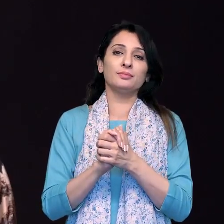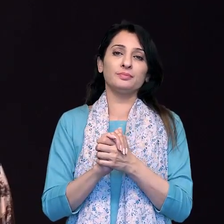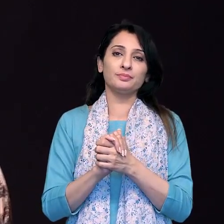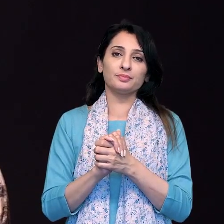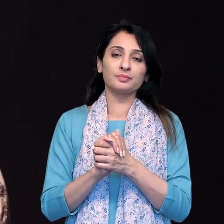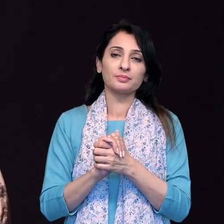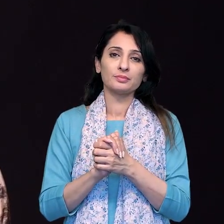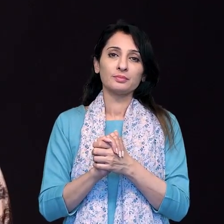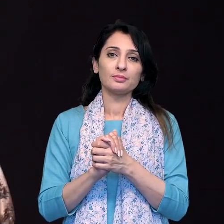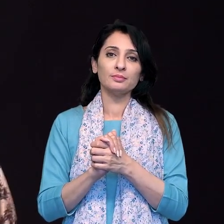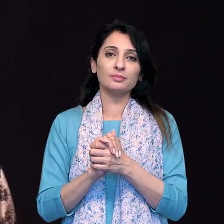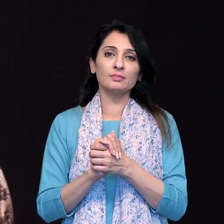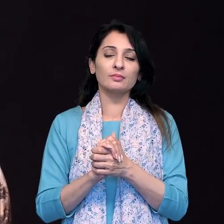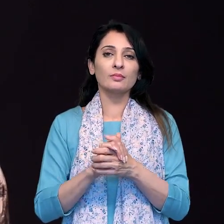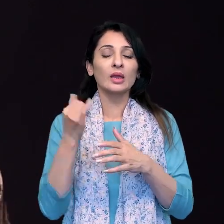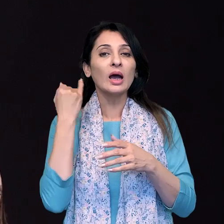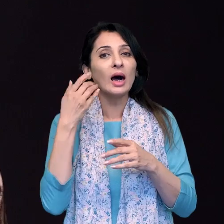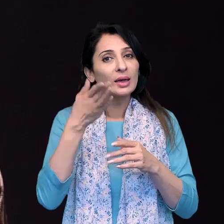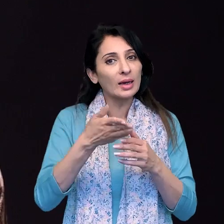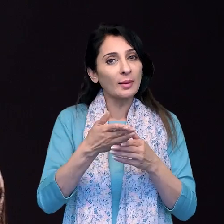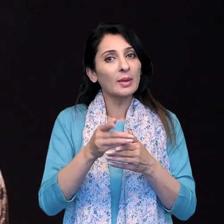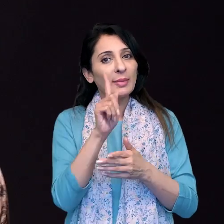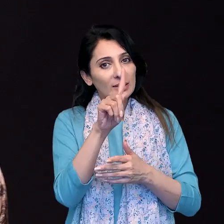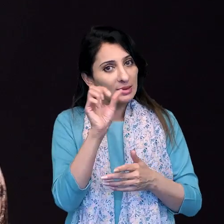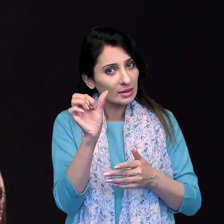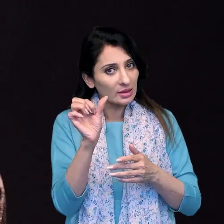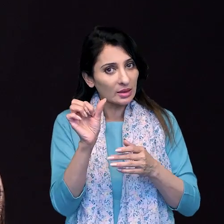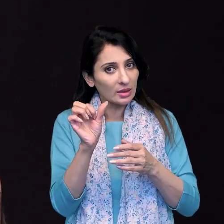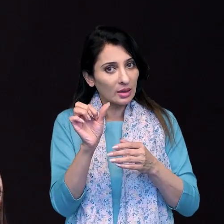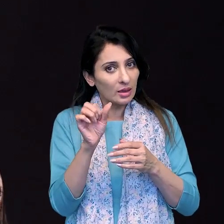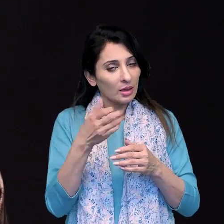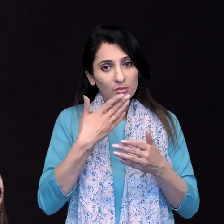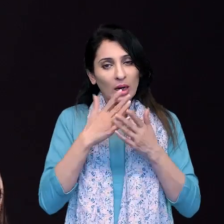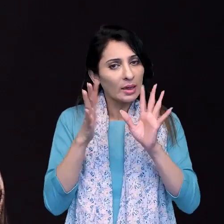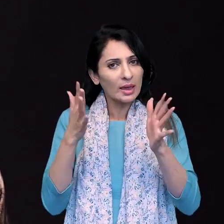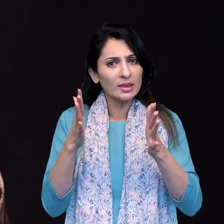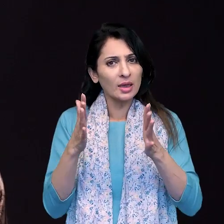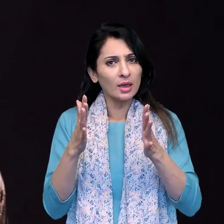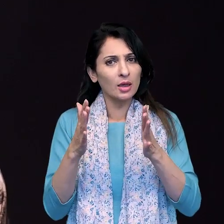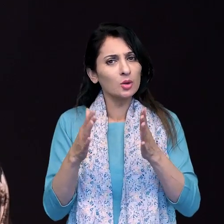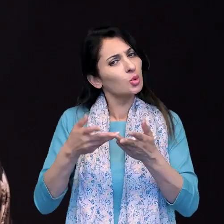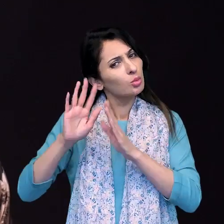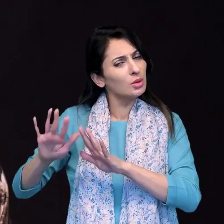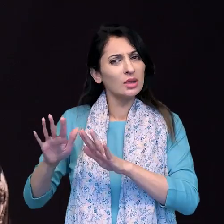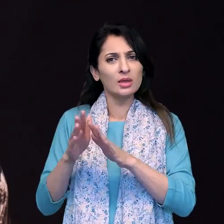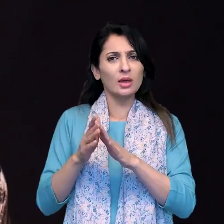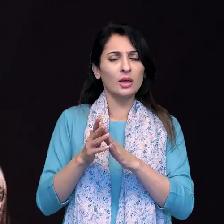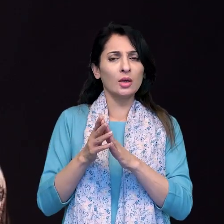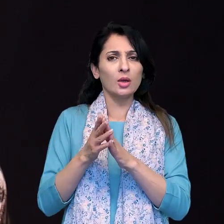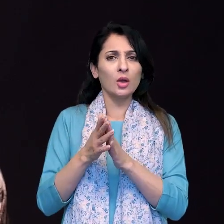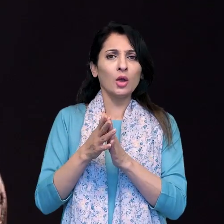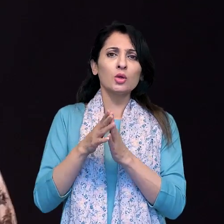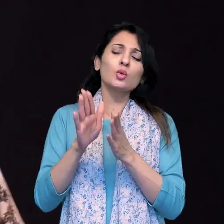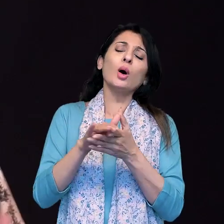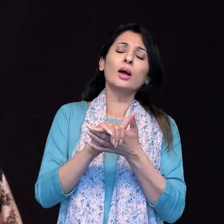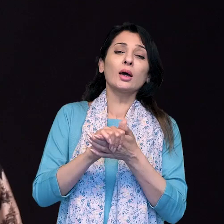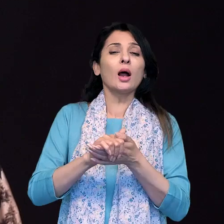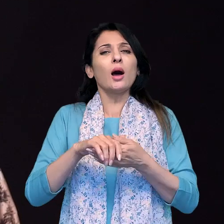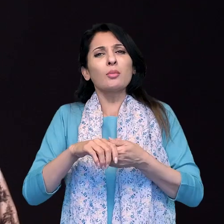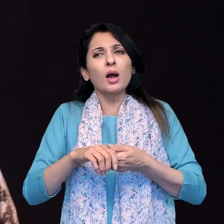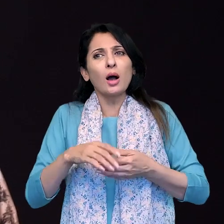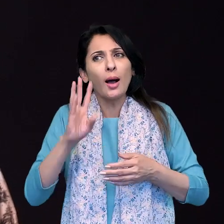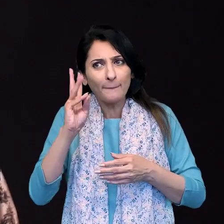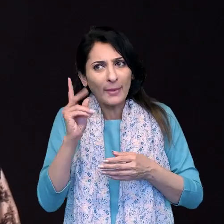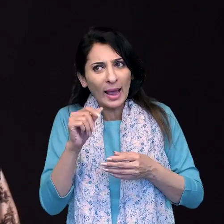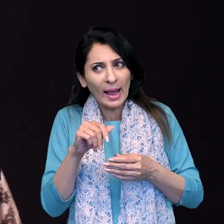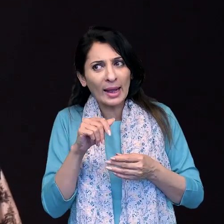सो दैट्स रियली आइडियल. सो दैट्स अ वेरी गुड प्लस पॉइंट. अगर आपके पास मास्टर्स ना भी हो इन सब्जेक्ट्स में, रिसर्च इज़ अ वेरी लॉजिकल